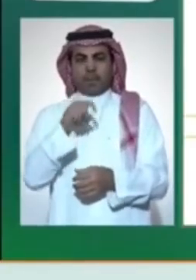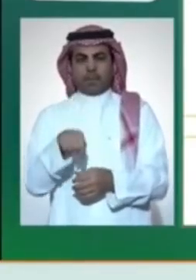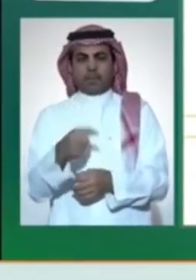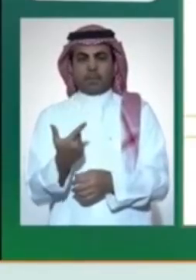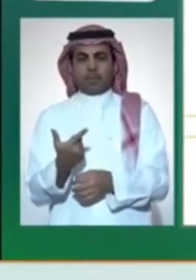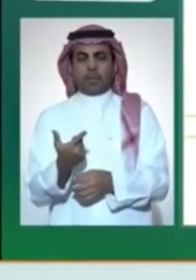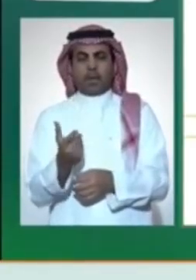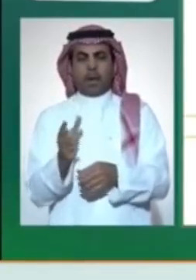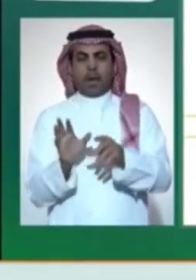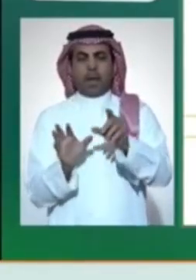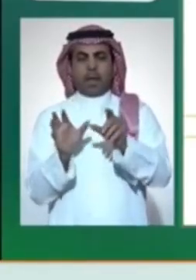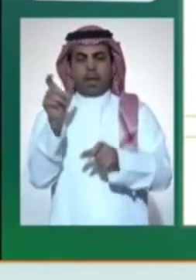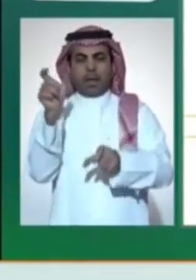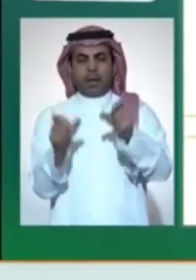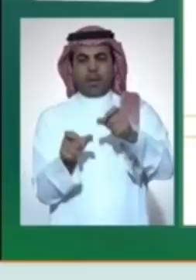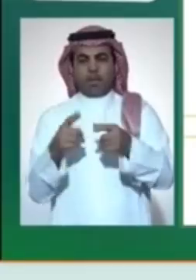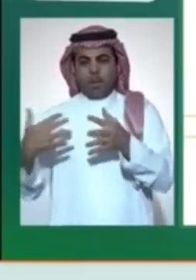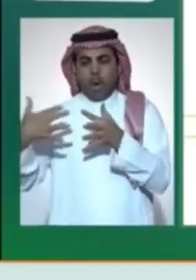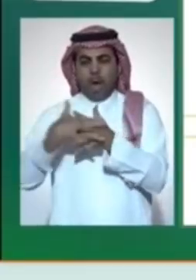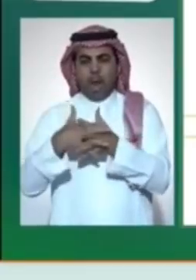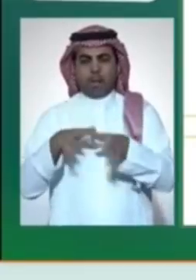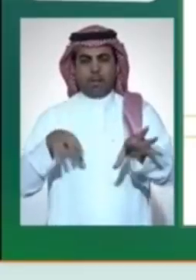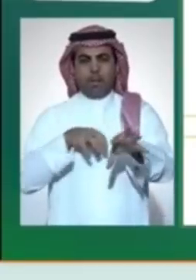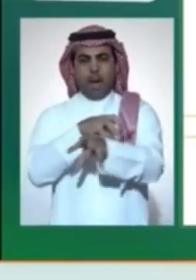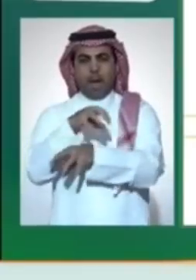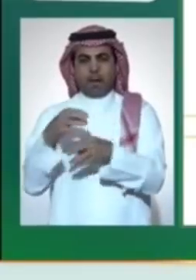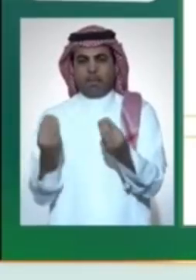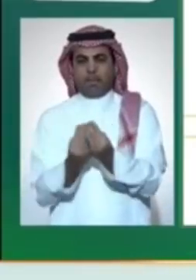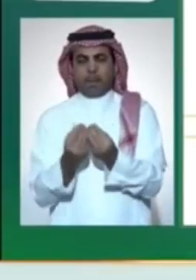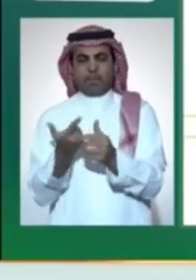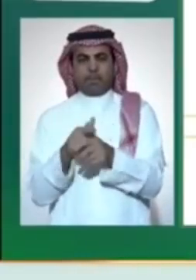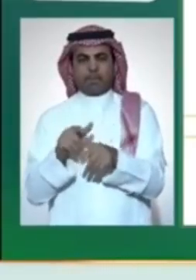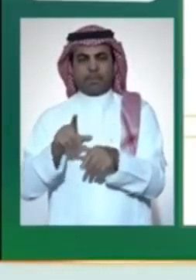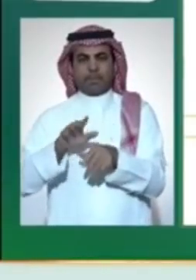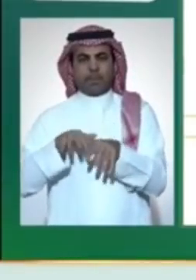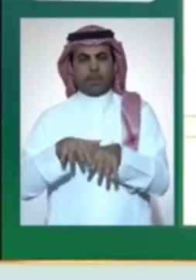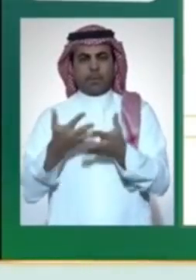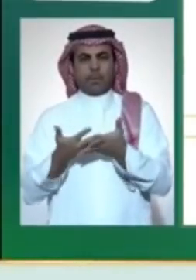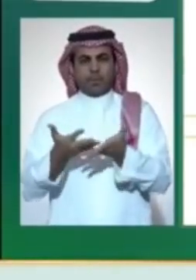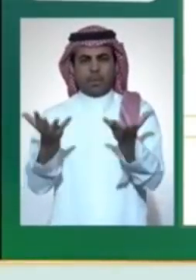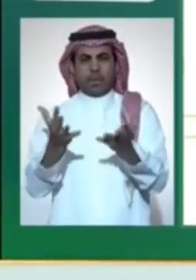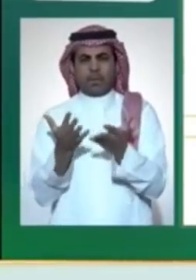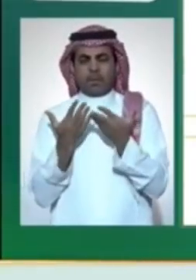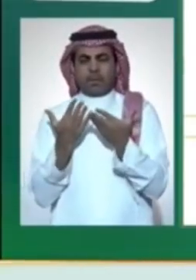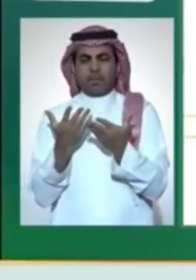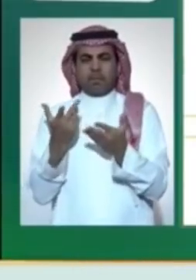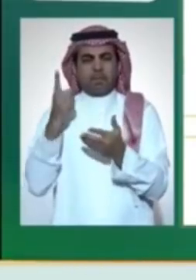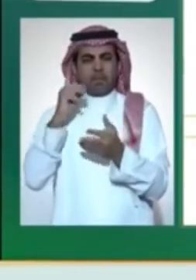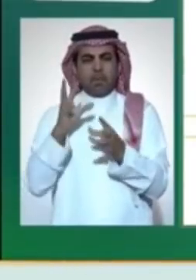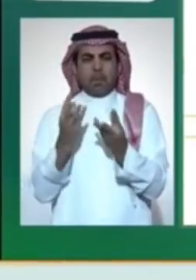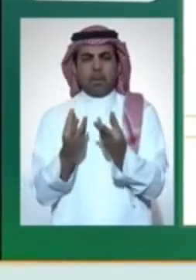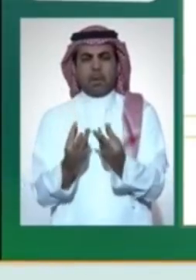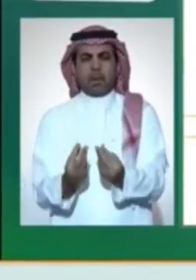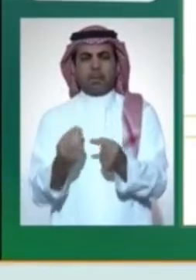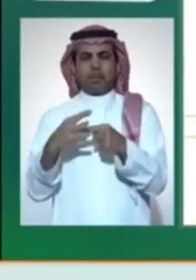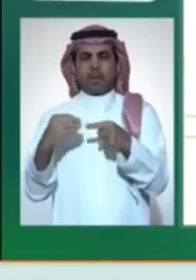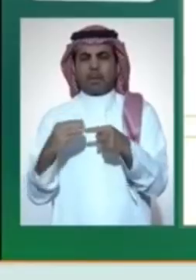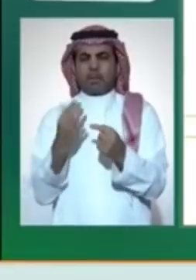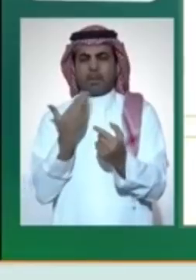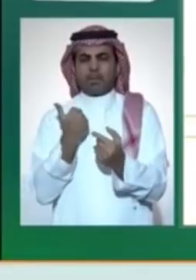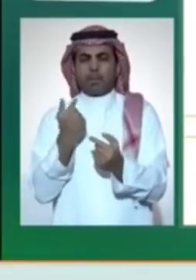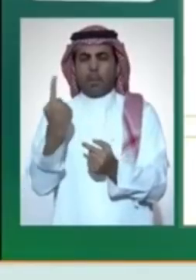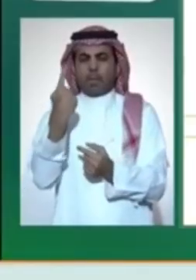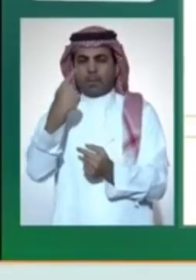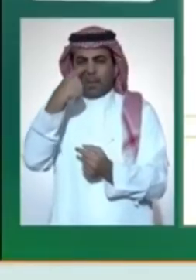محدودة، المخالطة غير موجودة، الارتباط بمخاطر أو بؤر انتشار شبه معدومة، فهنا قد تكون